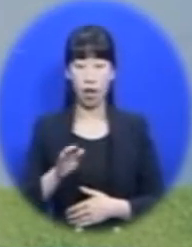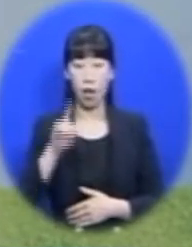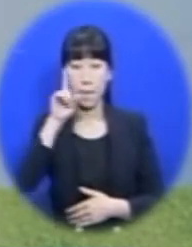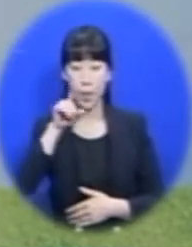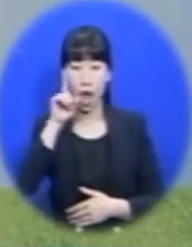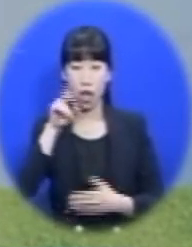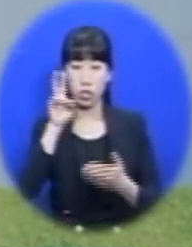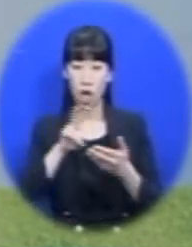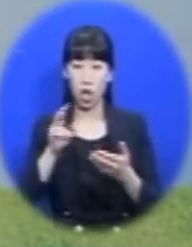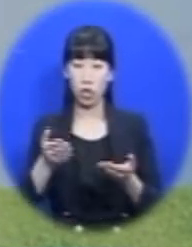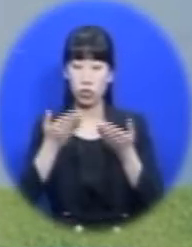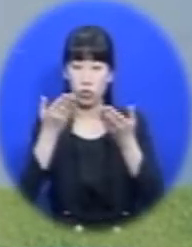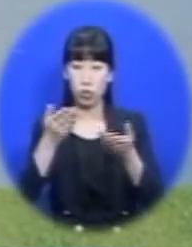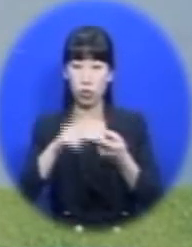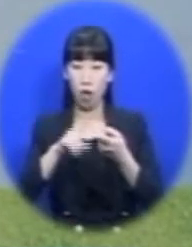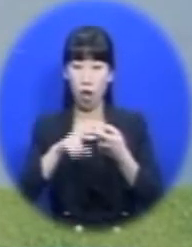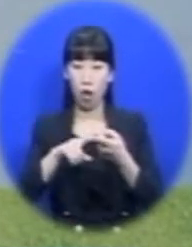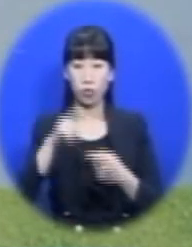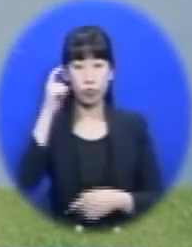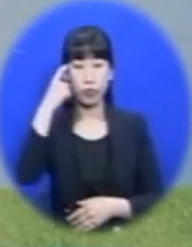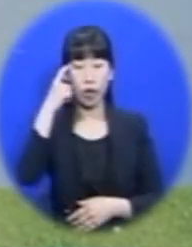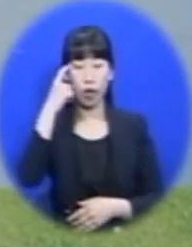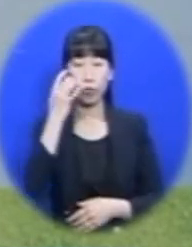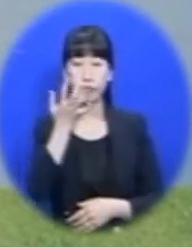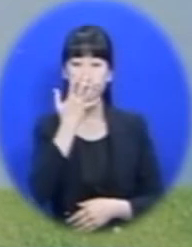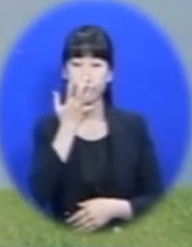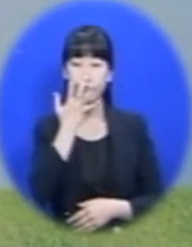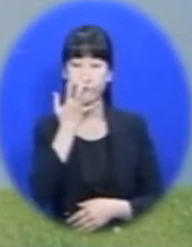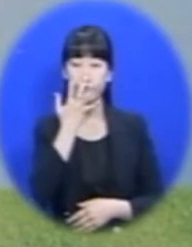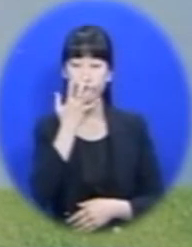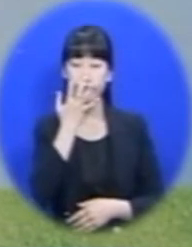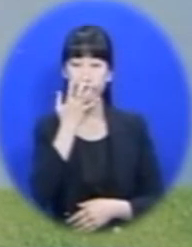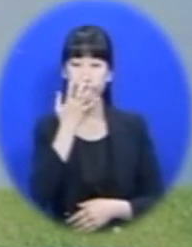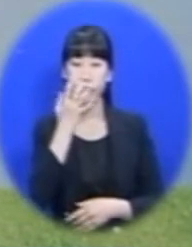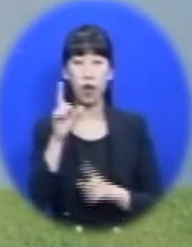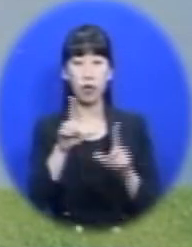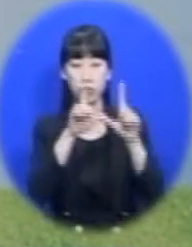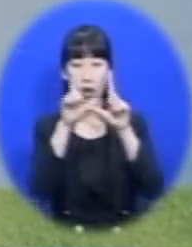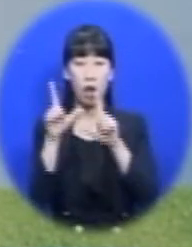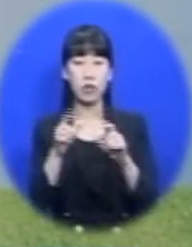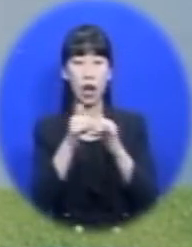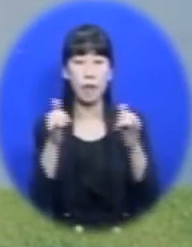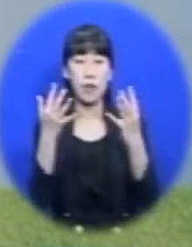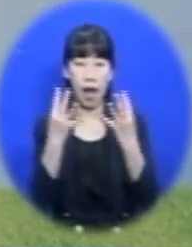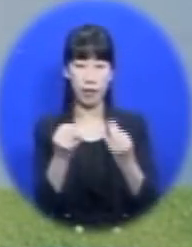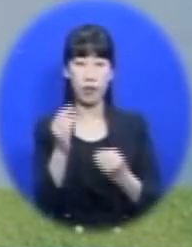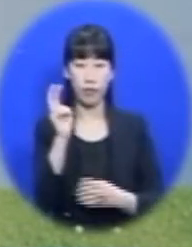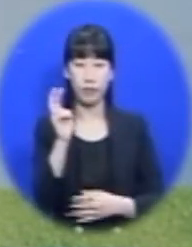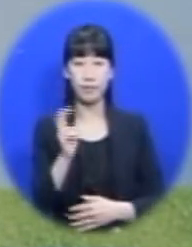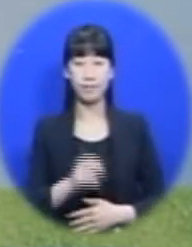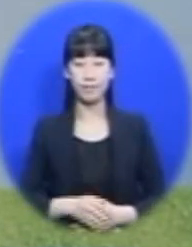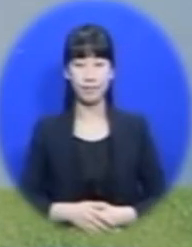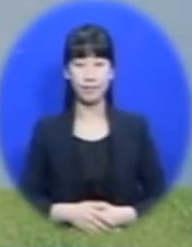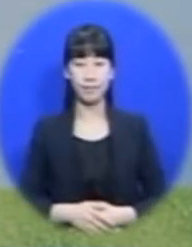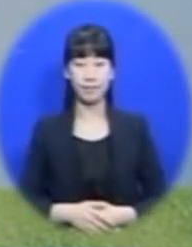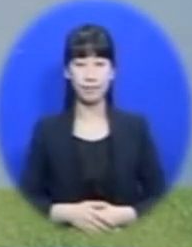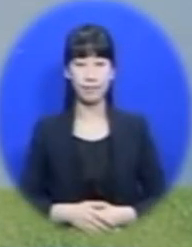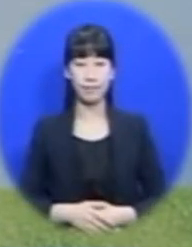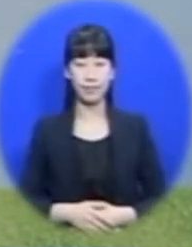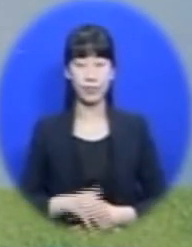대한 생각은 전혀 하지 못하고 살아왔던 이들이 있을 겁니다.